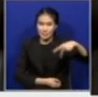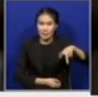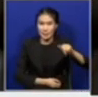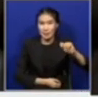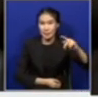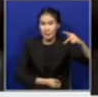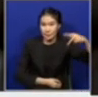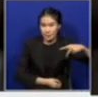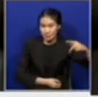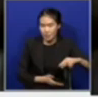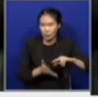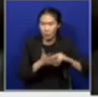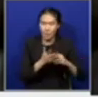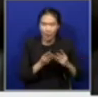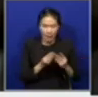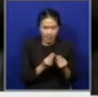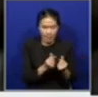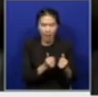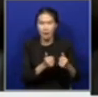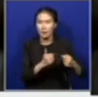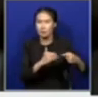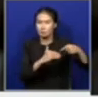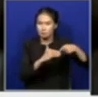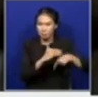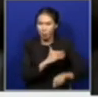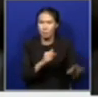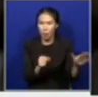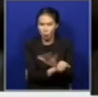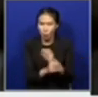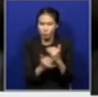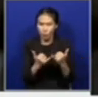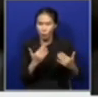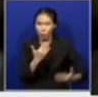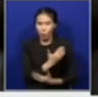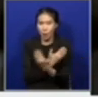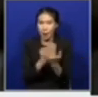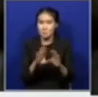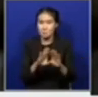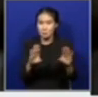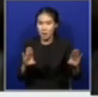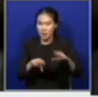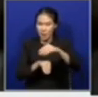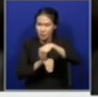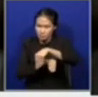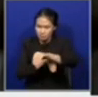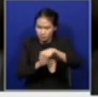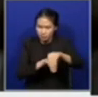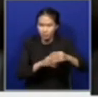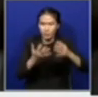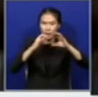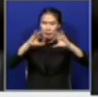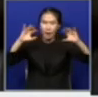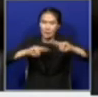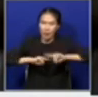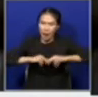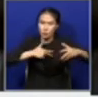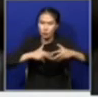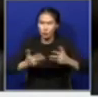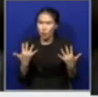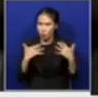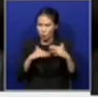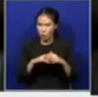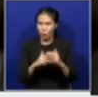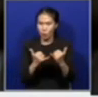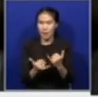ชน์ของประเทศจึงมีความจำเป็นที่จะต้องมีการศึกษาผลกระทบต่อการเข้าร่วมความตกลง CPTPP ของไท